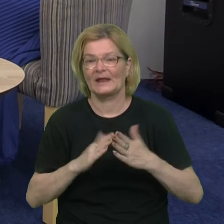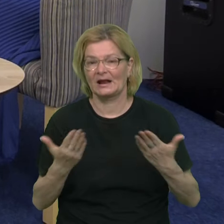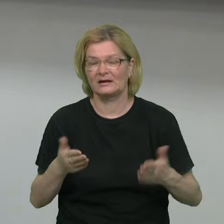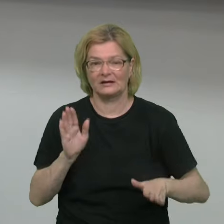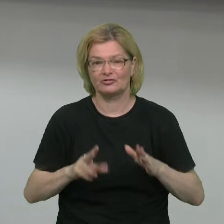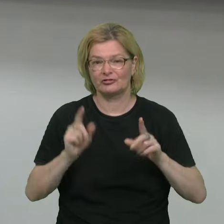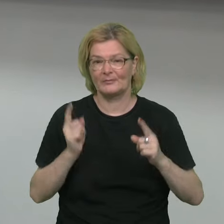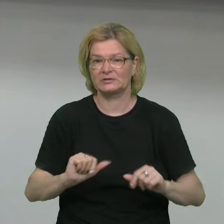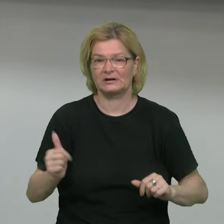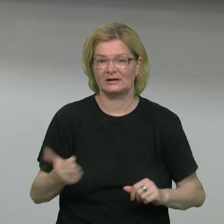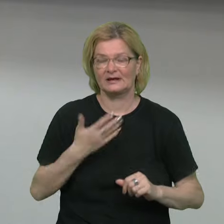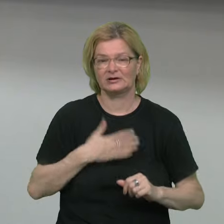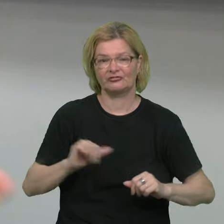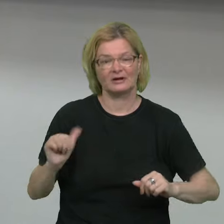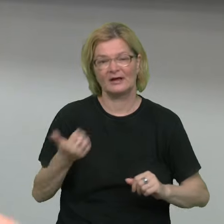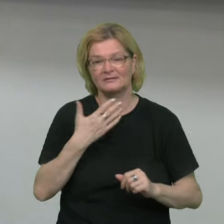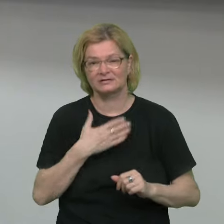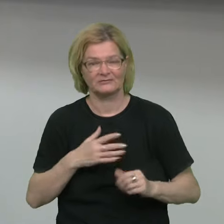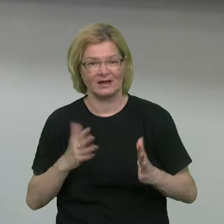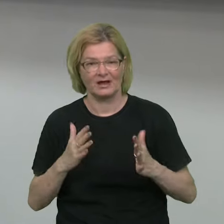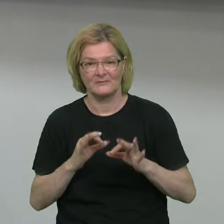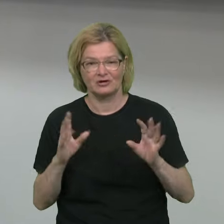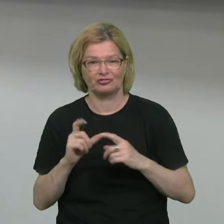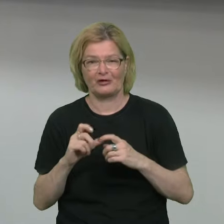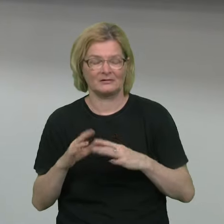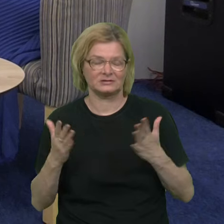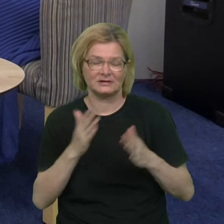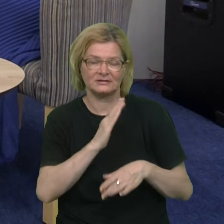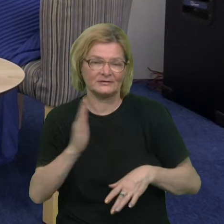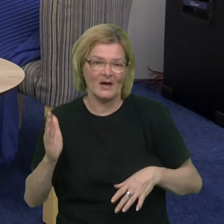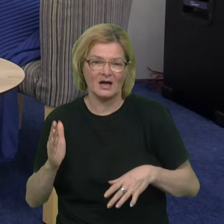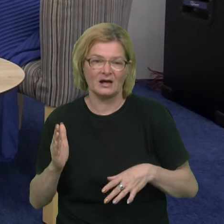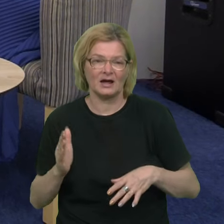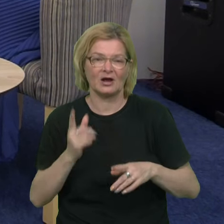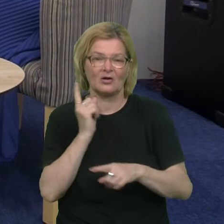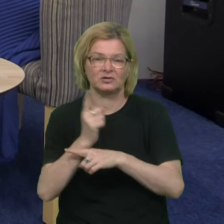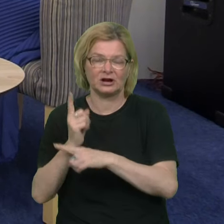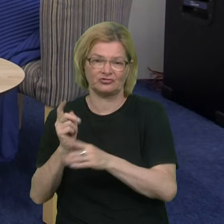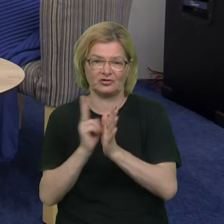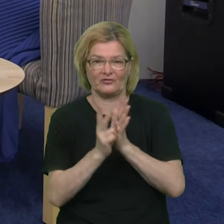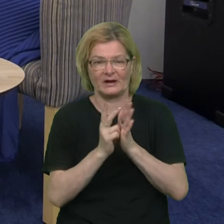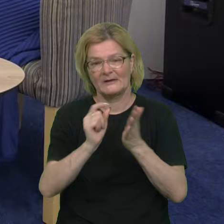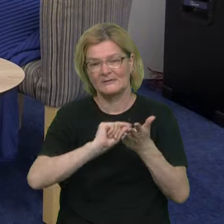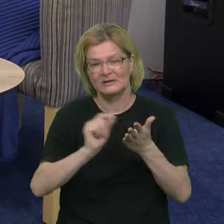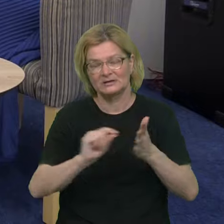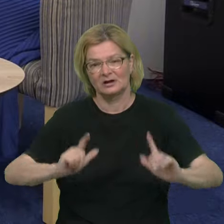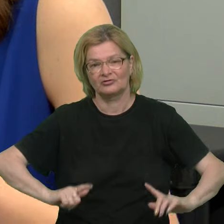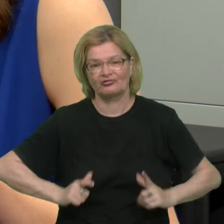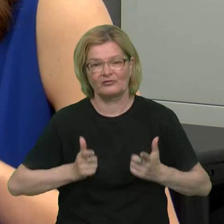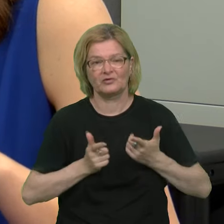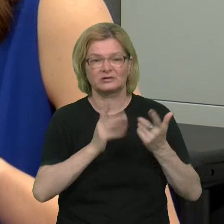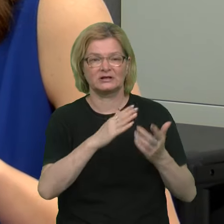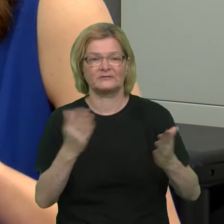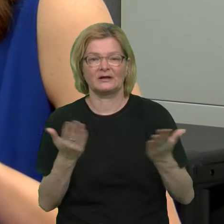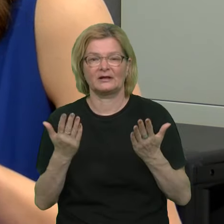tvoje tekstove, knjige, možda postoji neki najdraži, neka najdraža? Ne, nema šanse. Svaka je u određeno vrijeme